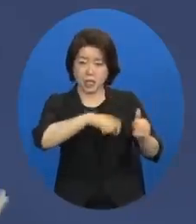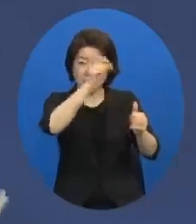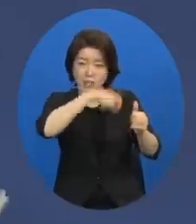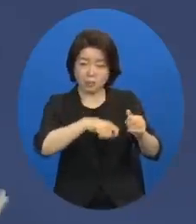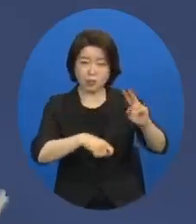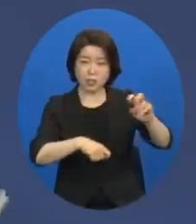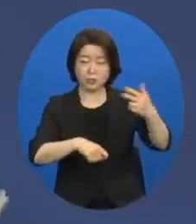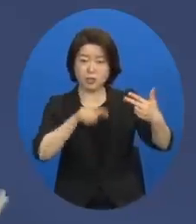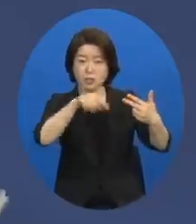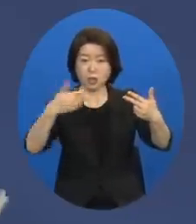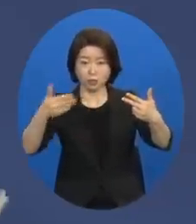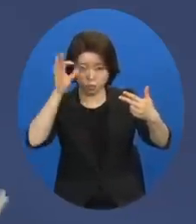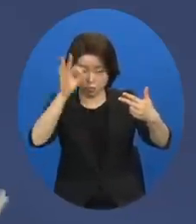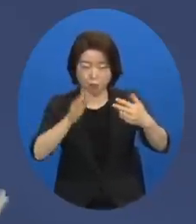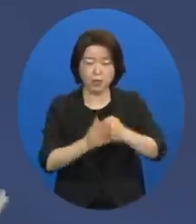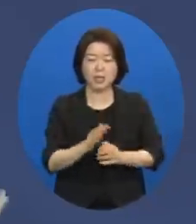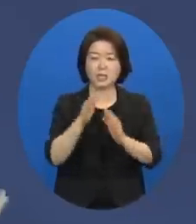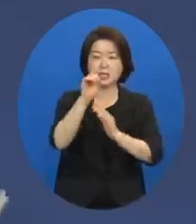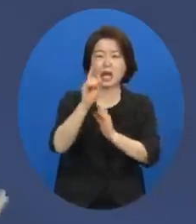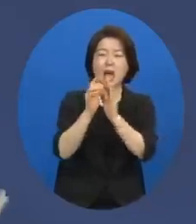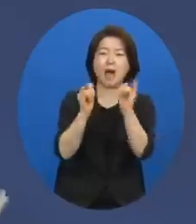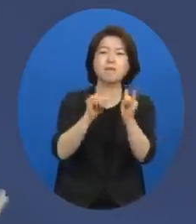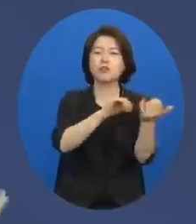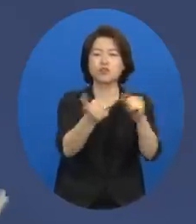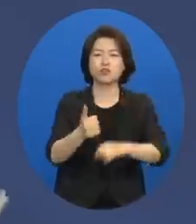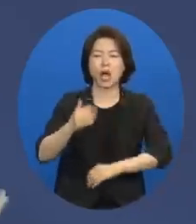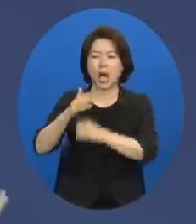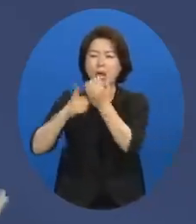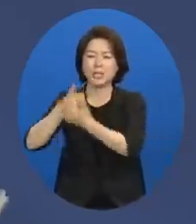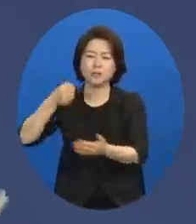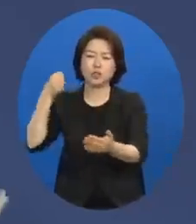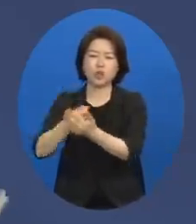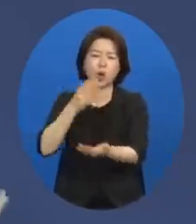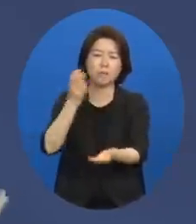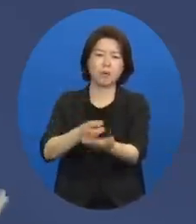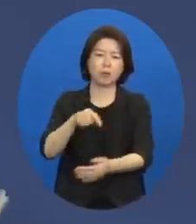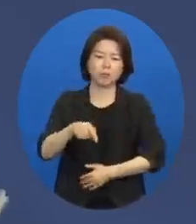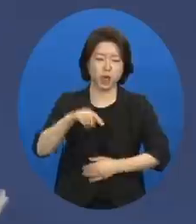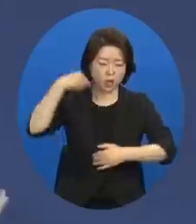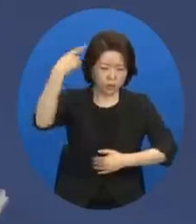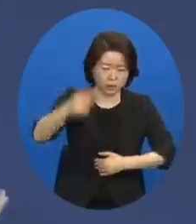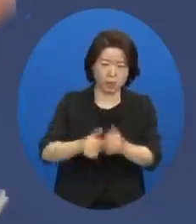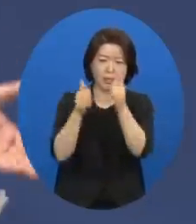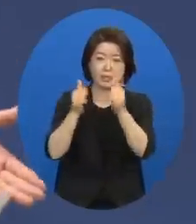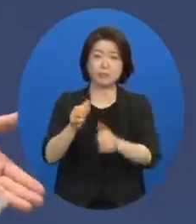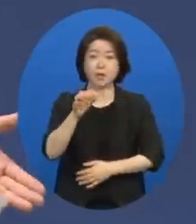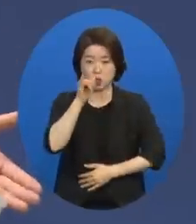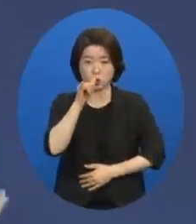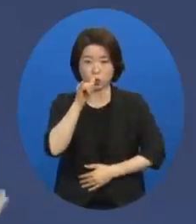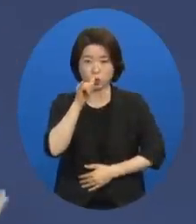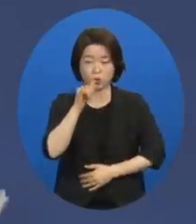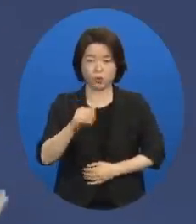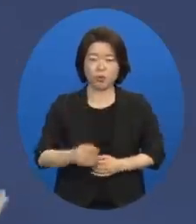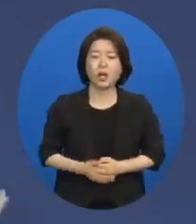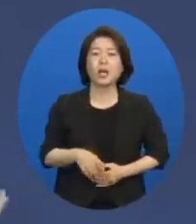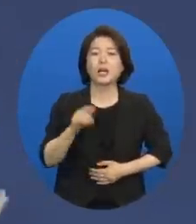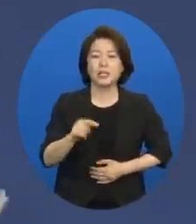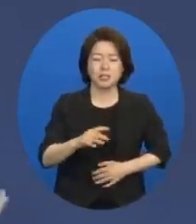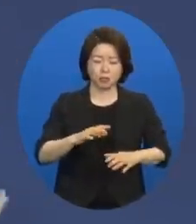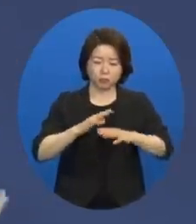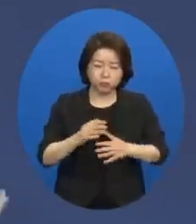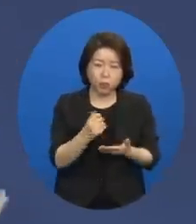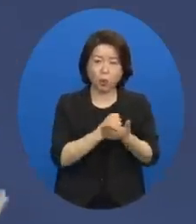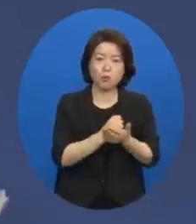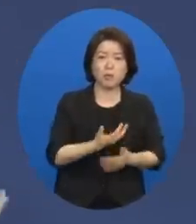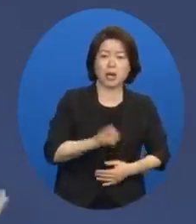27절에 보면 사람이 한 번 죽는 건 하나님의 정한 법이요 그 후에는 심판이 있으리라. 이 무서운